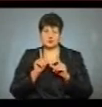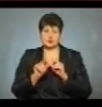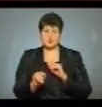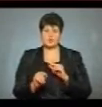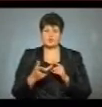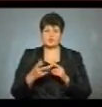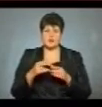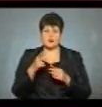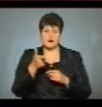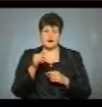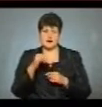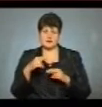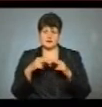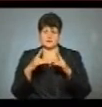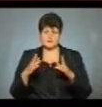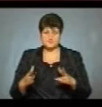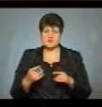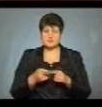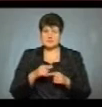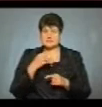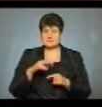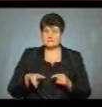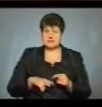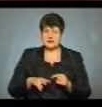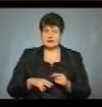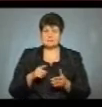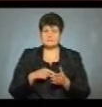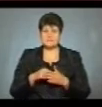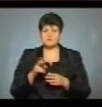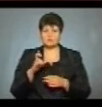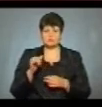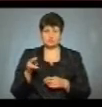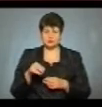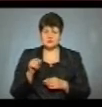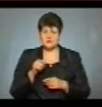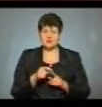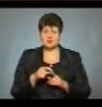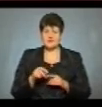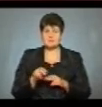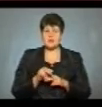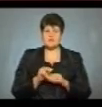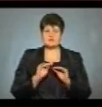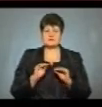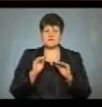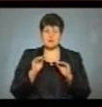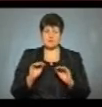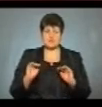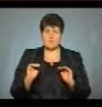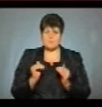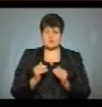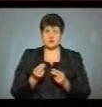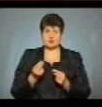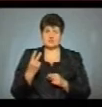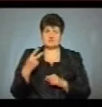автомобіль 11 листопада. Про це повідомив директор «Тернопільмостобуд» Юрій Левкович. За його словами, ремонт та встановлення обмежувача